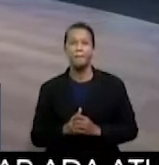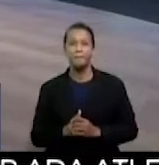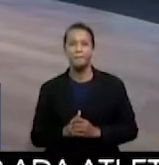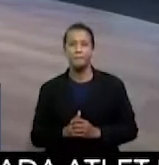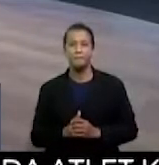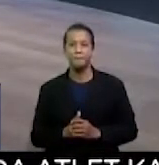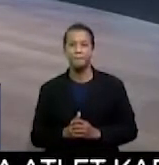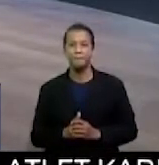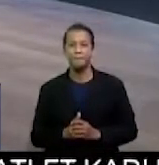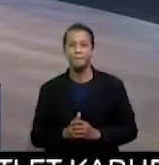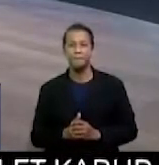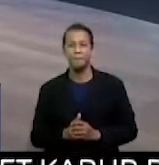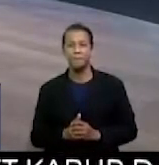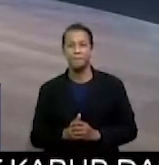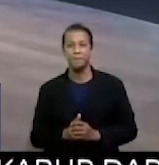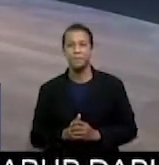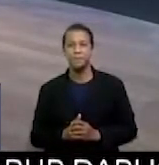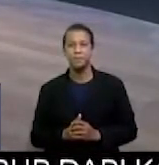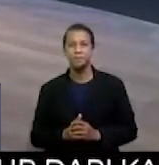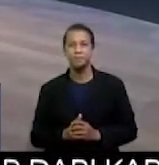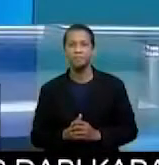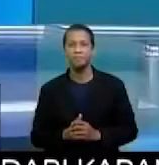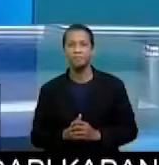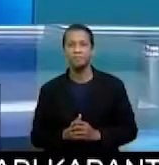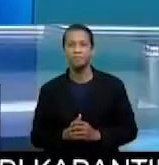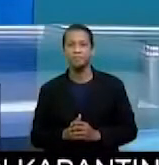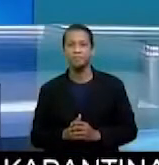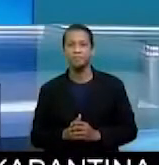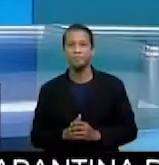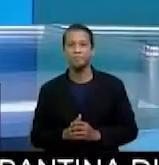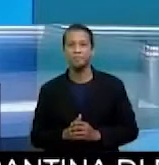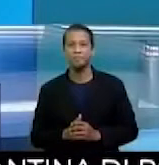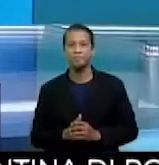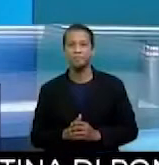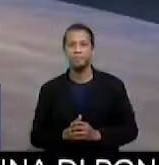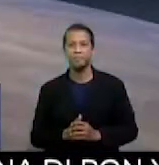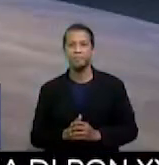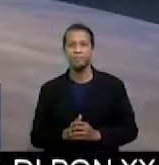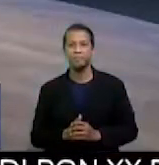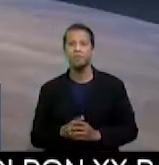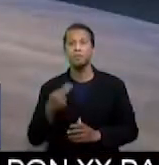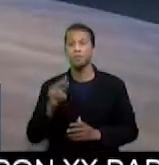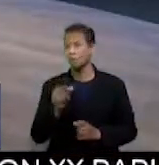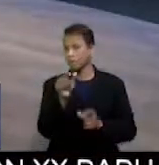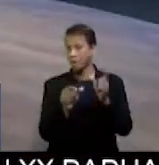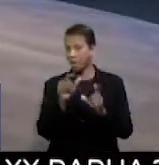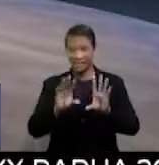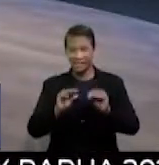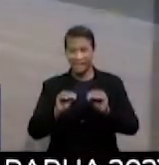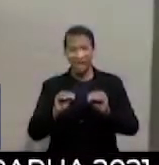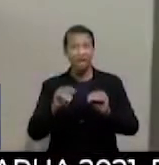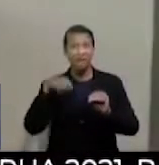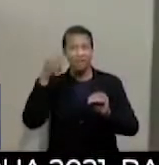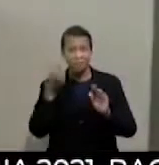ada langkah-langkah berikutnya atau bantuan produksi bagi para sineas ke depannya? Ya, kalau untuk